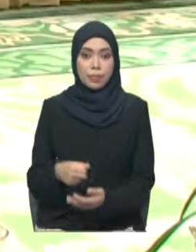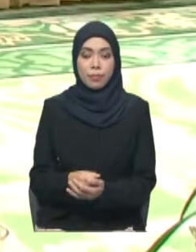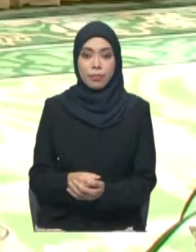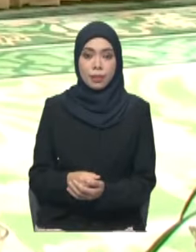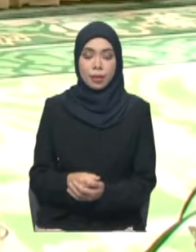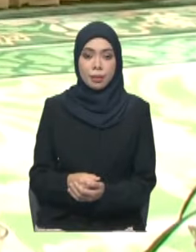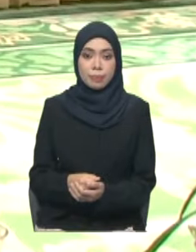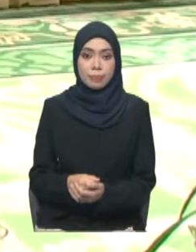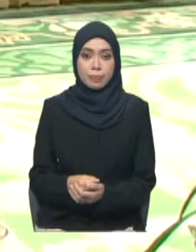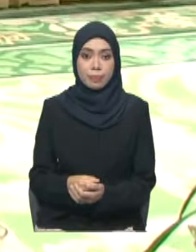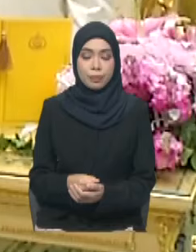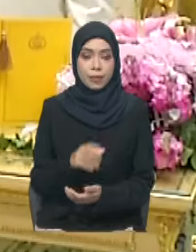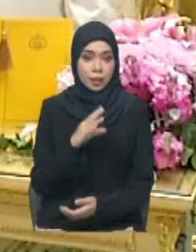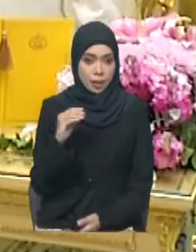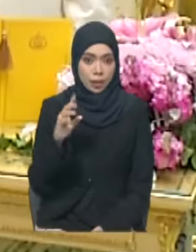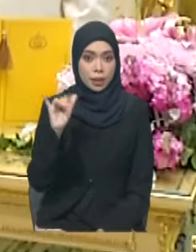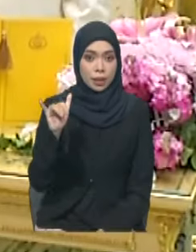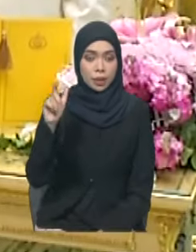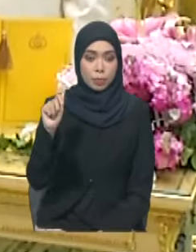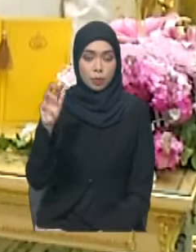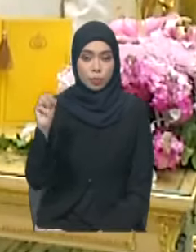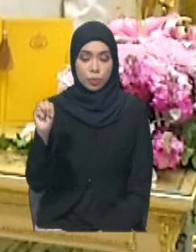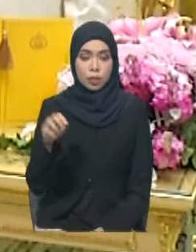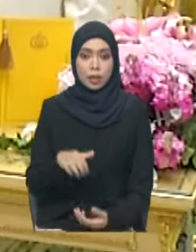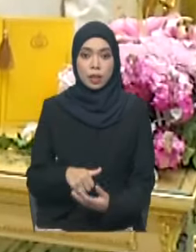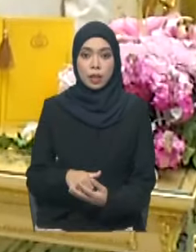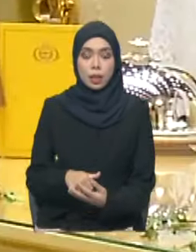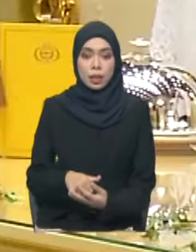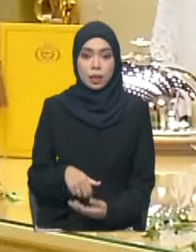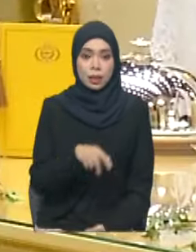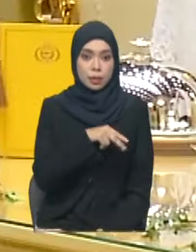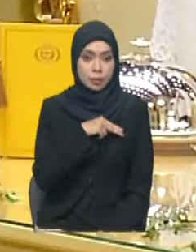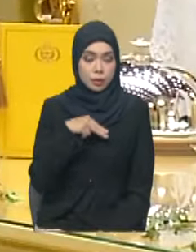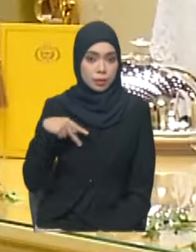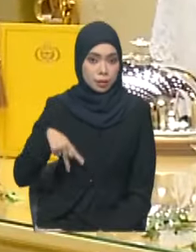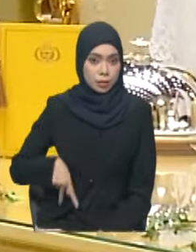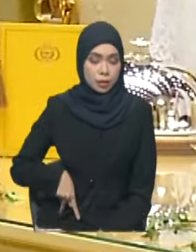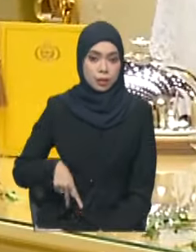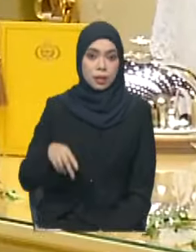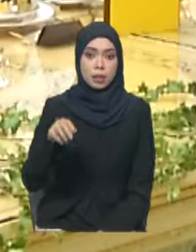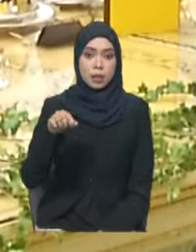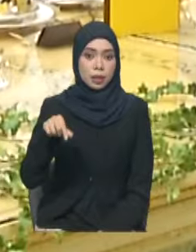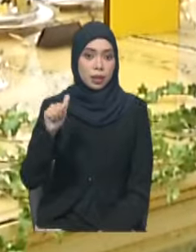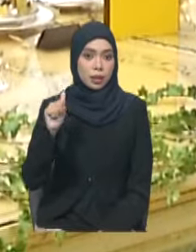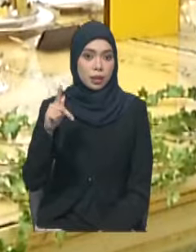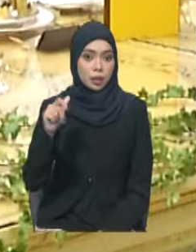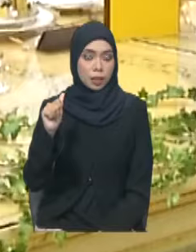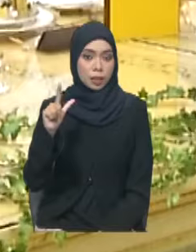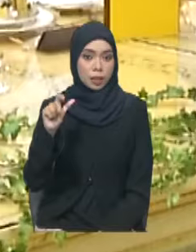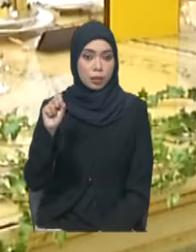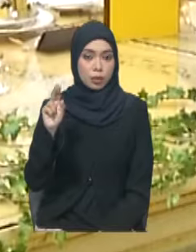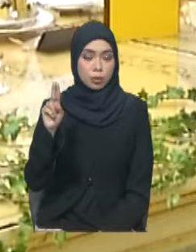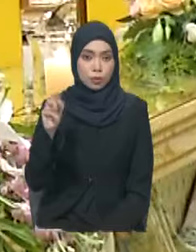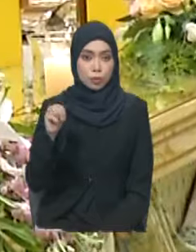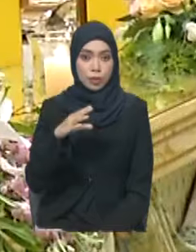Luar Negeri. Dan Yang Teramat Mulia Paduka Seri Pangeran Anak Puteri Hajah Amal Umi Kalsum Al-Islam serta